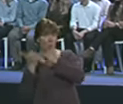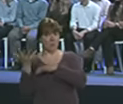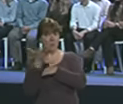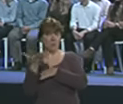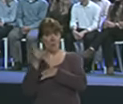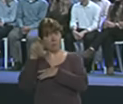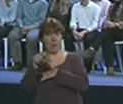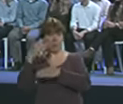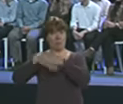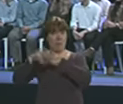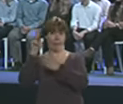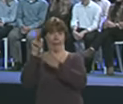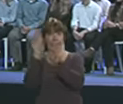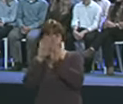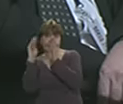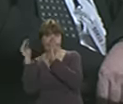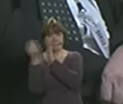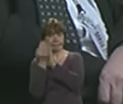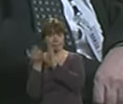cabine téléphonique à Paris.